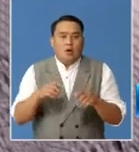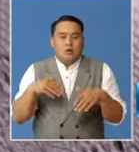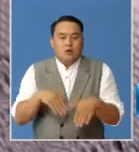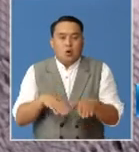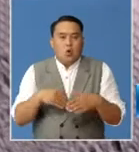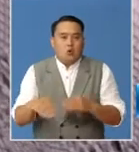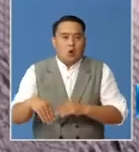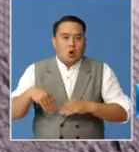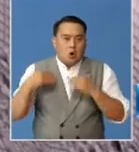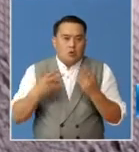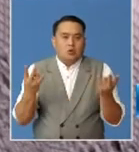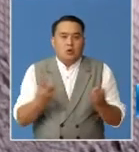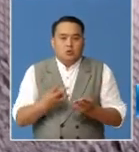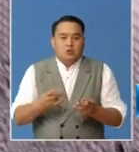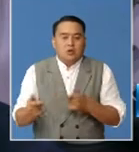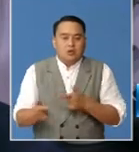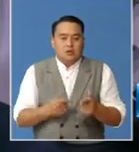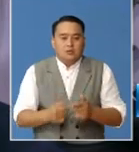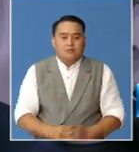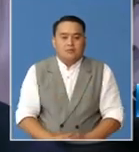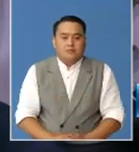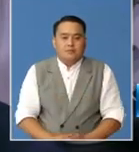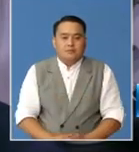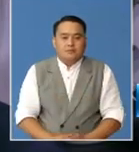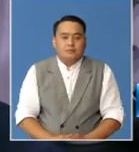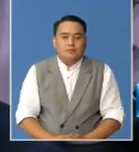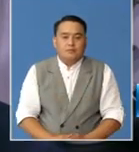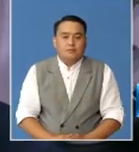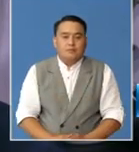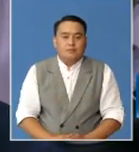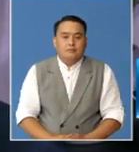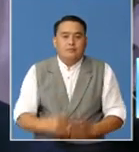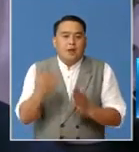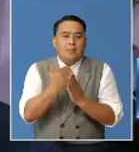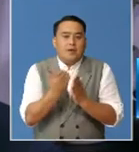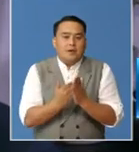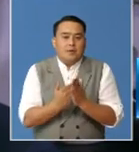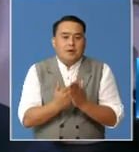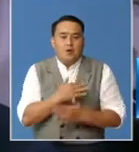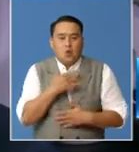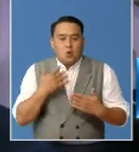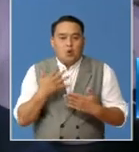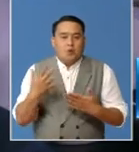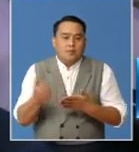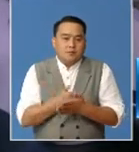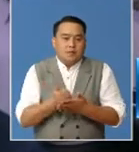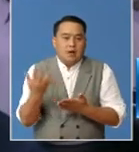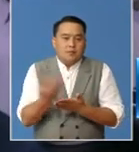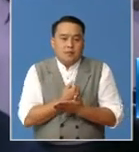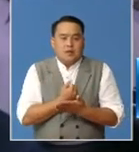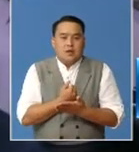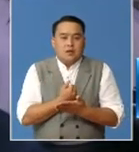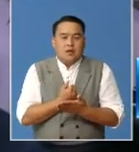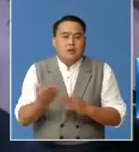секілді үй тұрмысына қажетті заттарды дайындайды. Бағдарламаның арқасында көп табыстарға қолымыз жетіп, мінекей